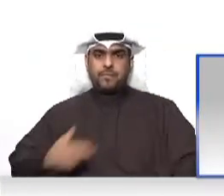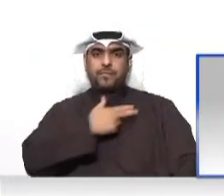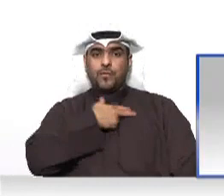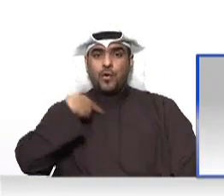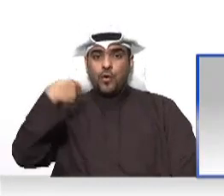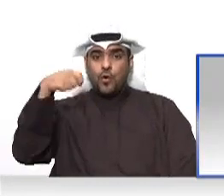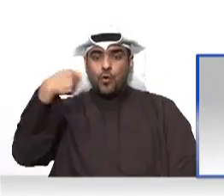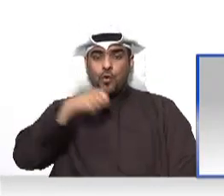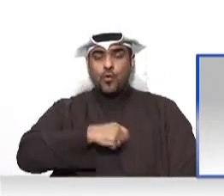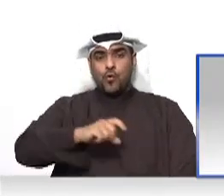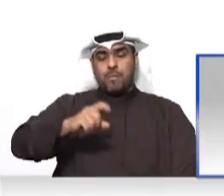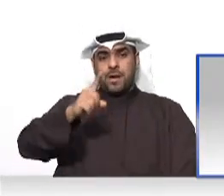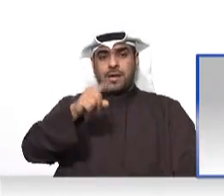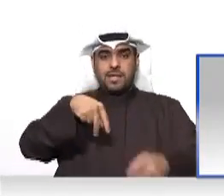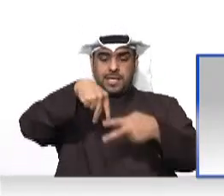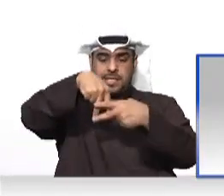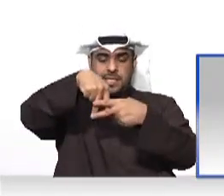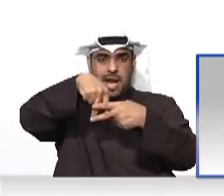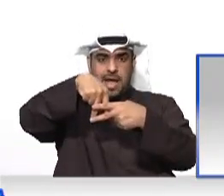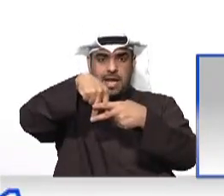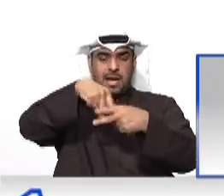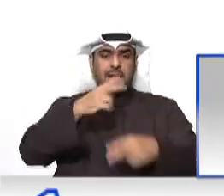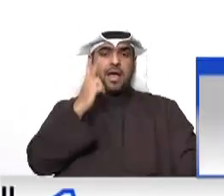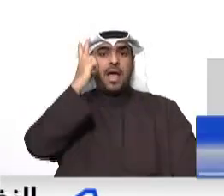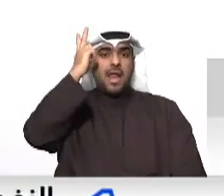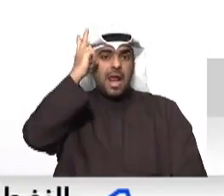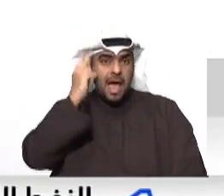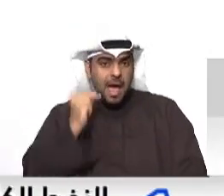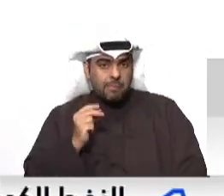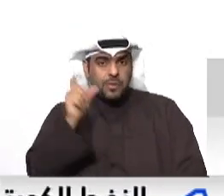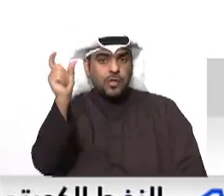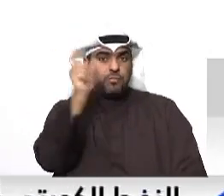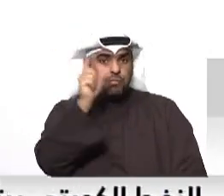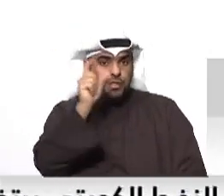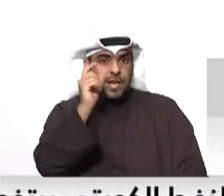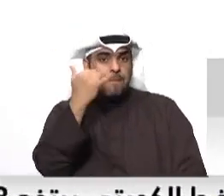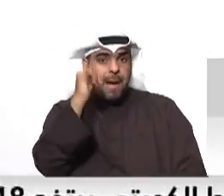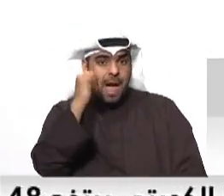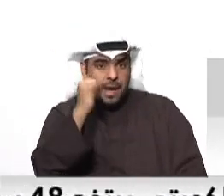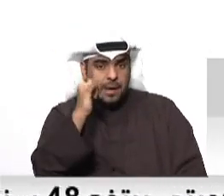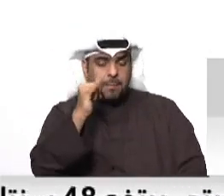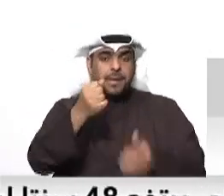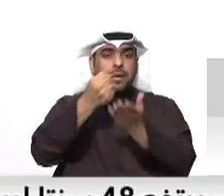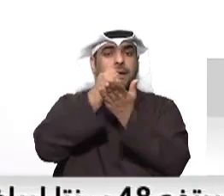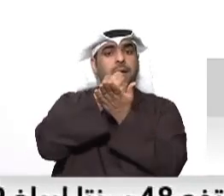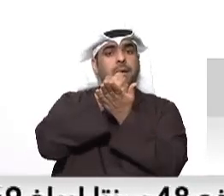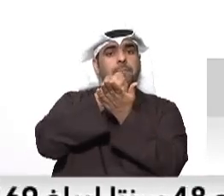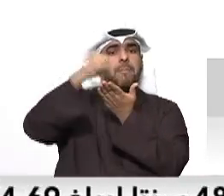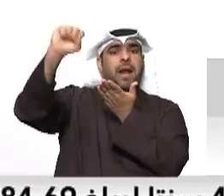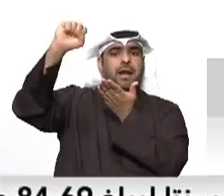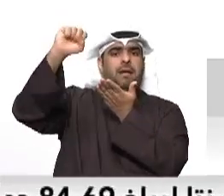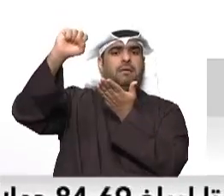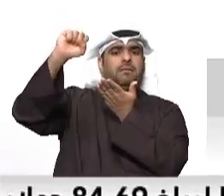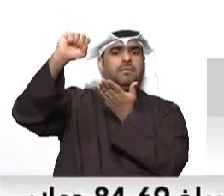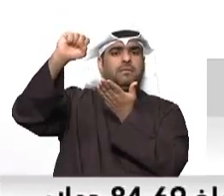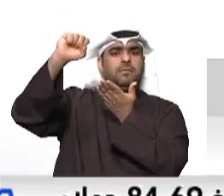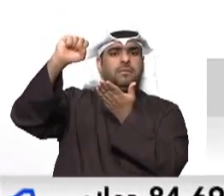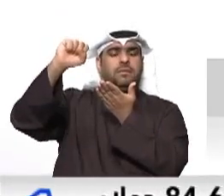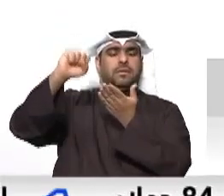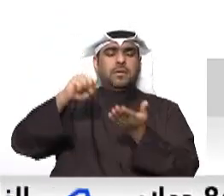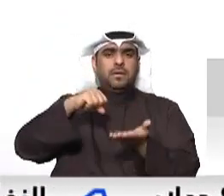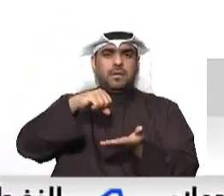تصدر هذه الأزمة التي تعيشها على المستوى الداخلي الإسرائيلي من خلال تصعيد الاعتداءات في